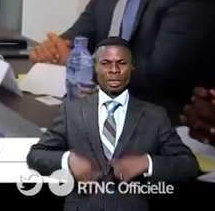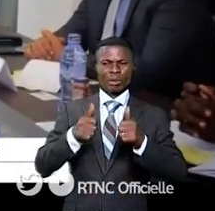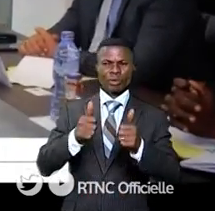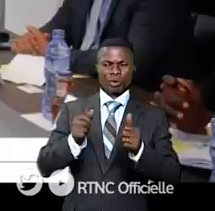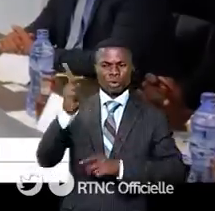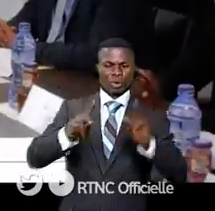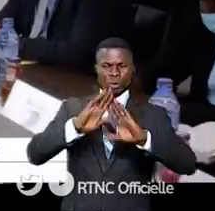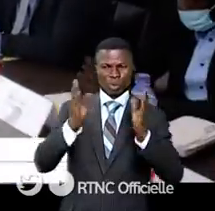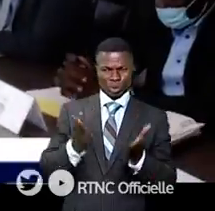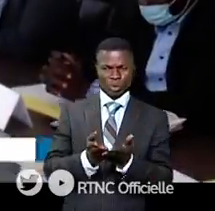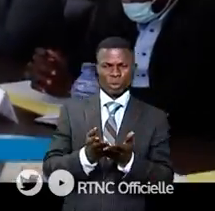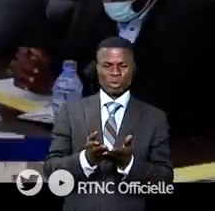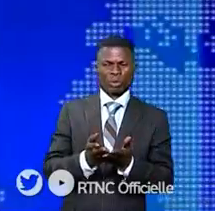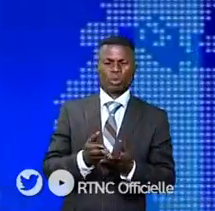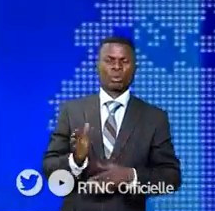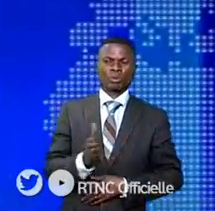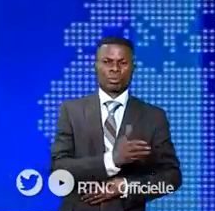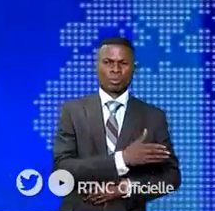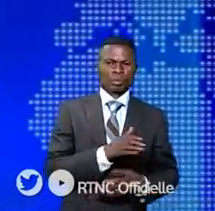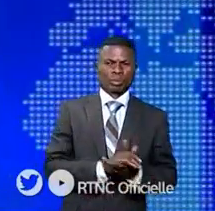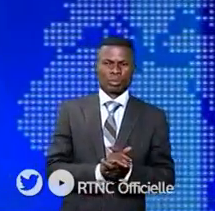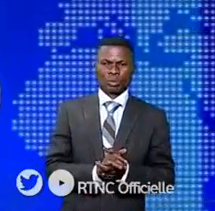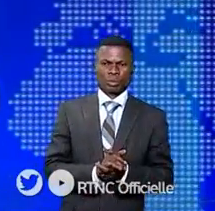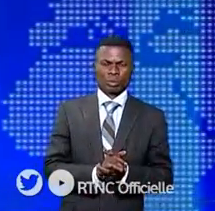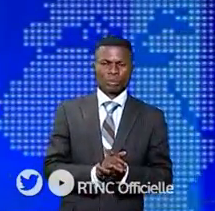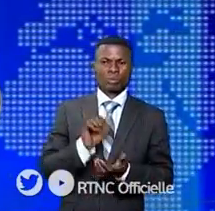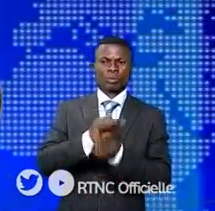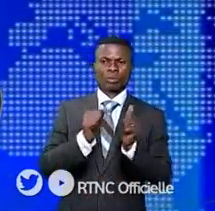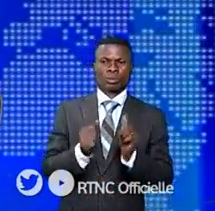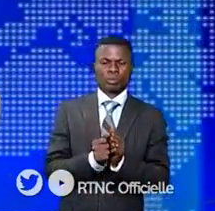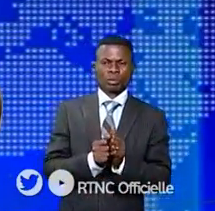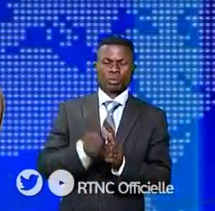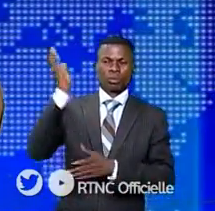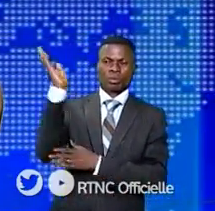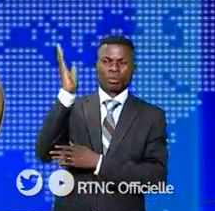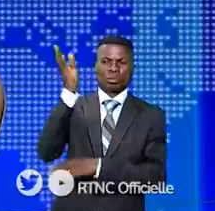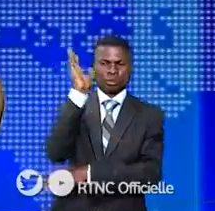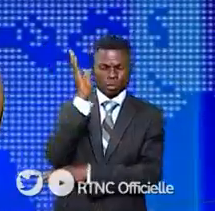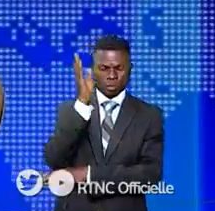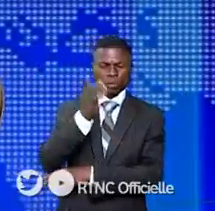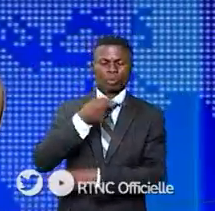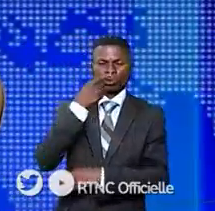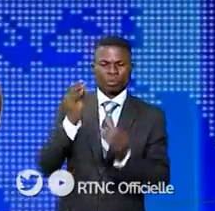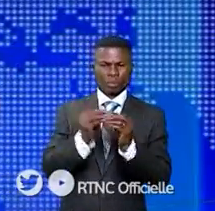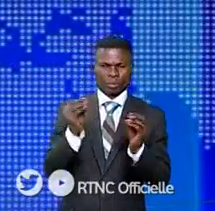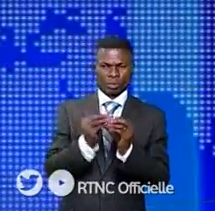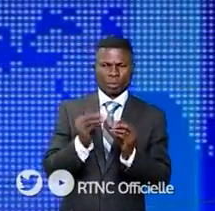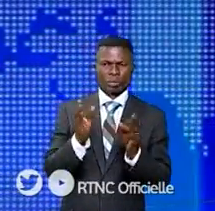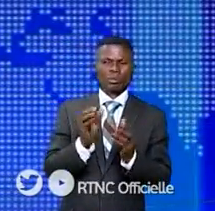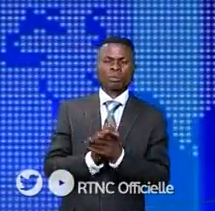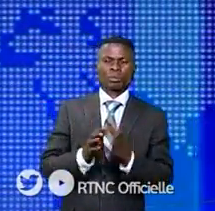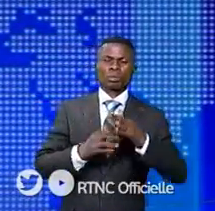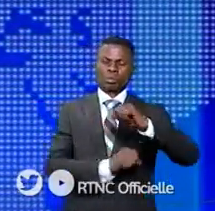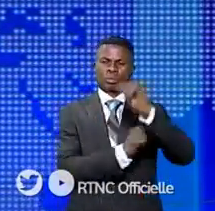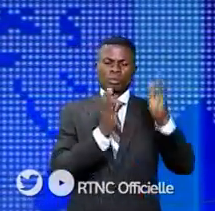la population d'un pays. La question du reboisement était au centre d'une séance de travail entre les